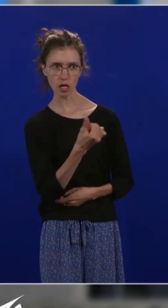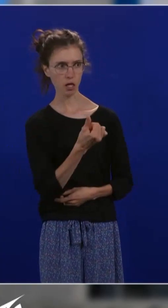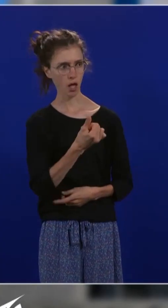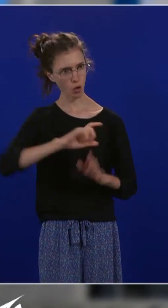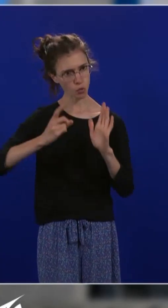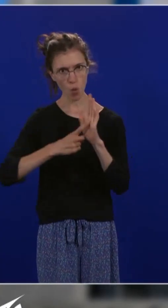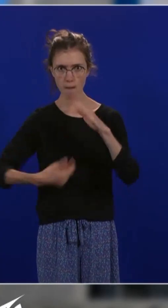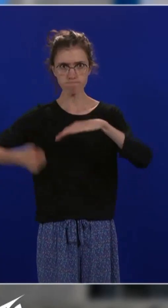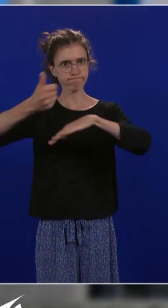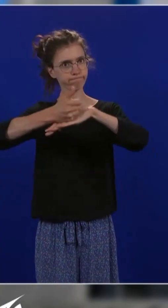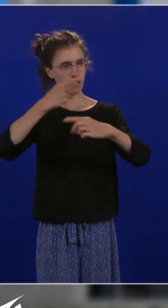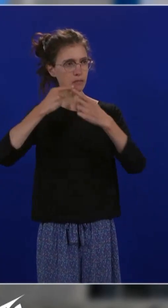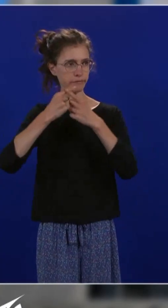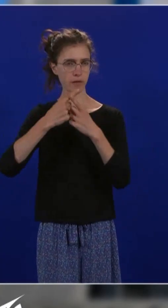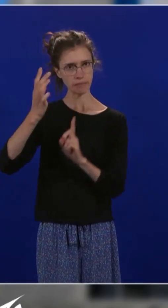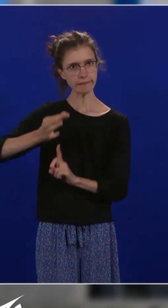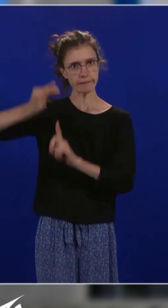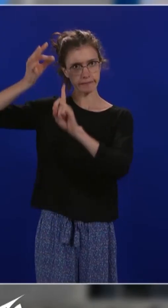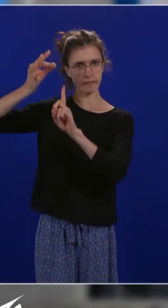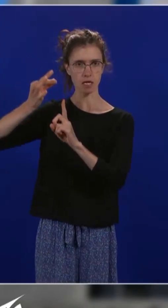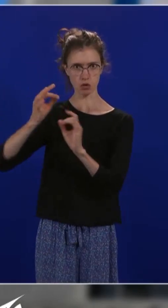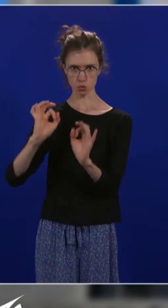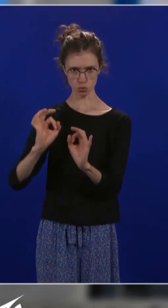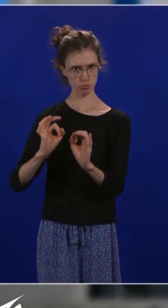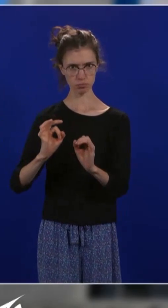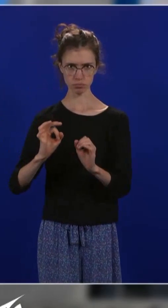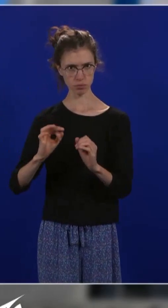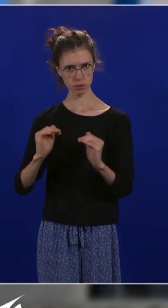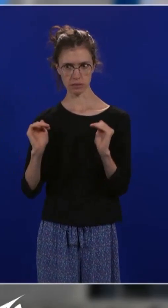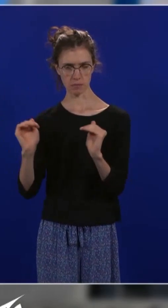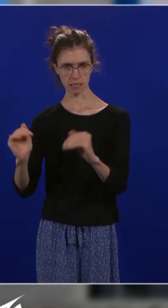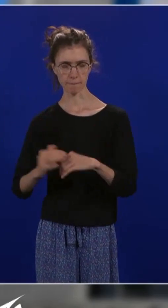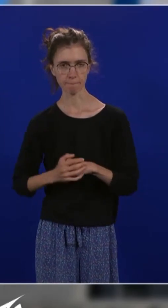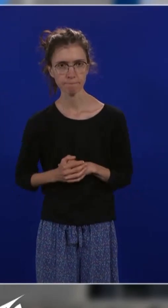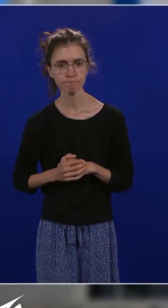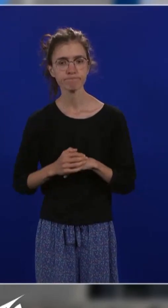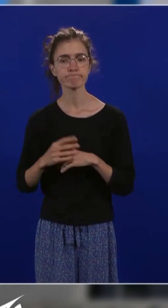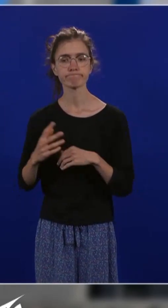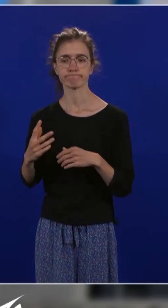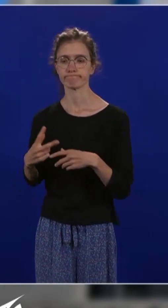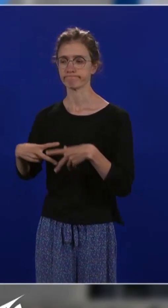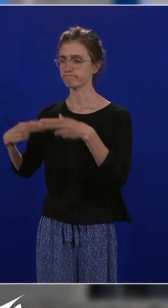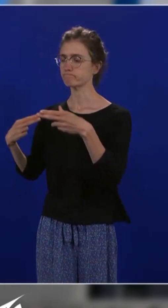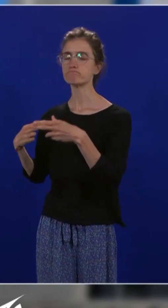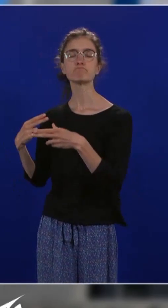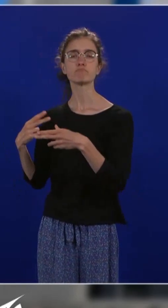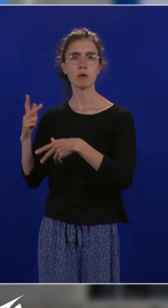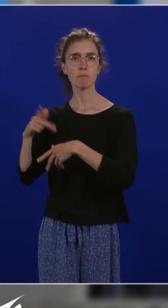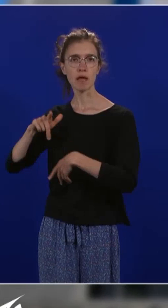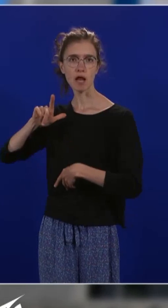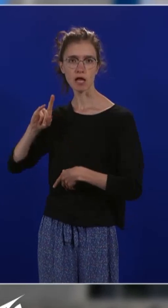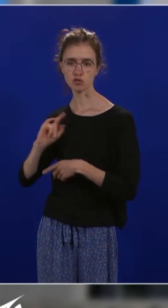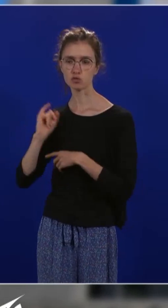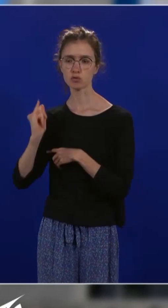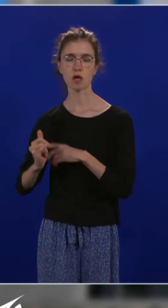L'actualisation des fiches communales conduite au cours de l'année 2025 identifie un potentiel de plus de 8 000 logements par